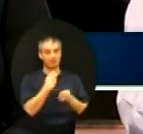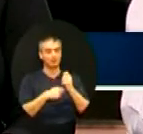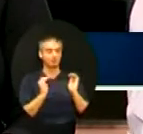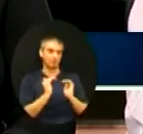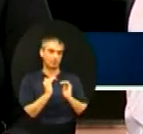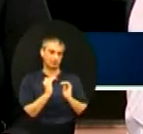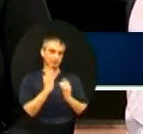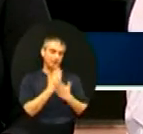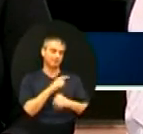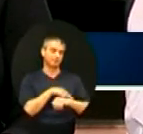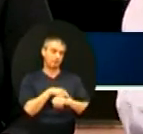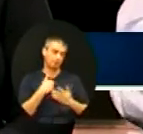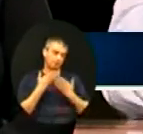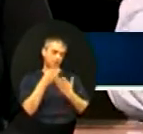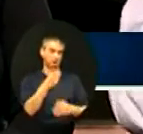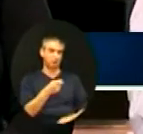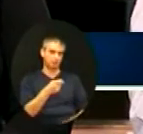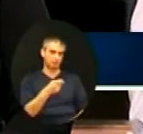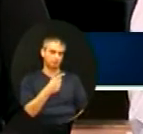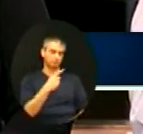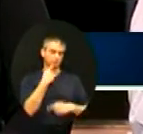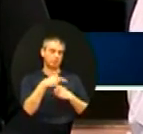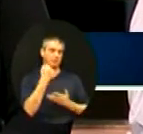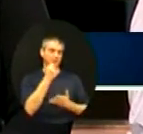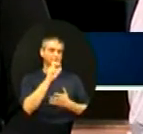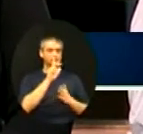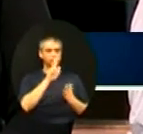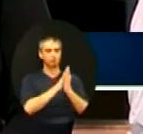קטנים. הגיע הזמן שנסייע להם בשנת התקציב